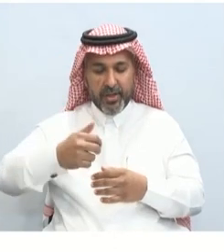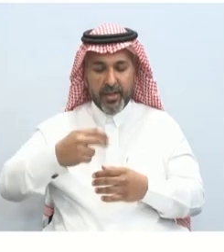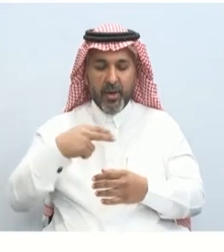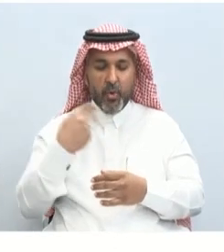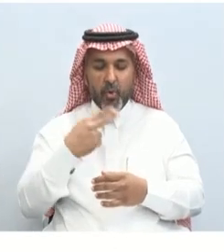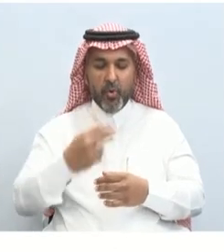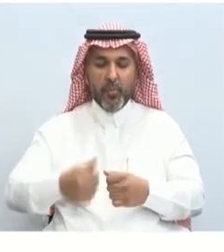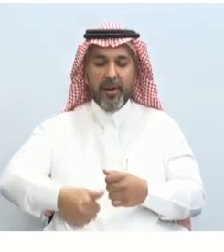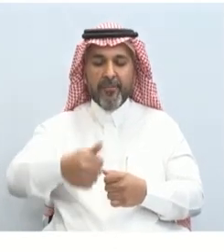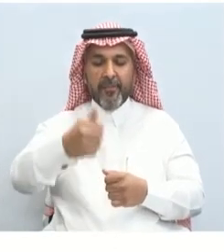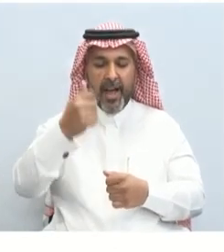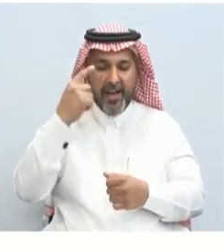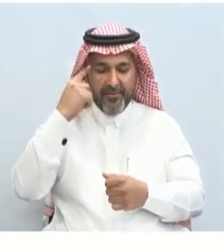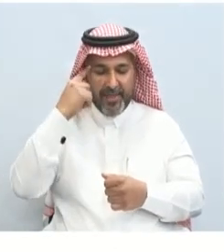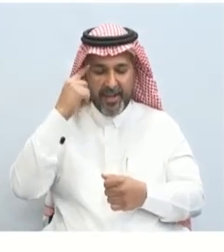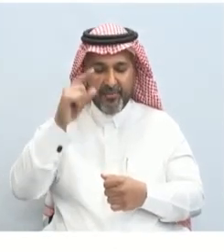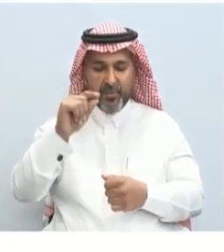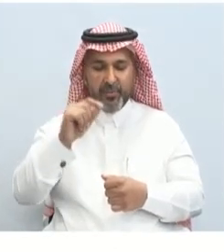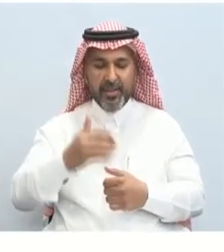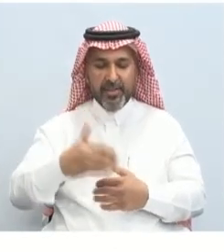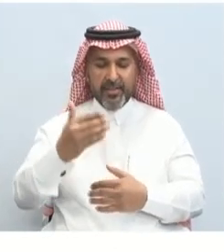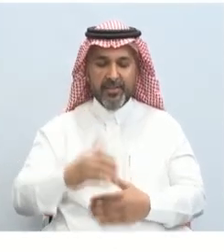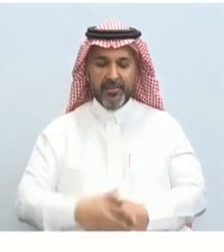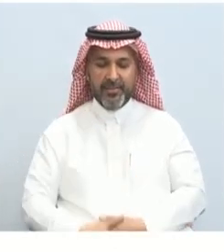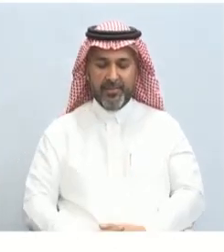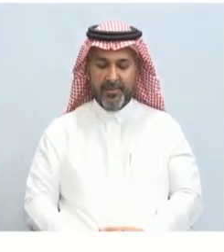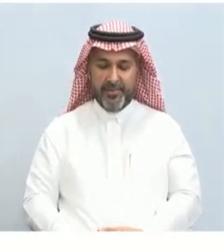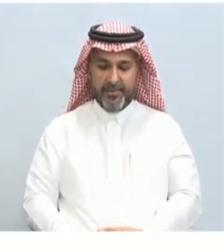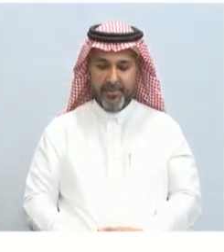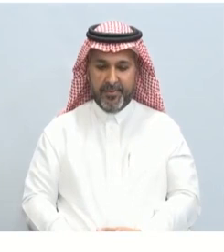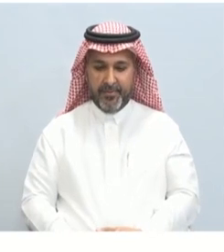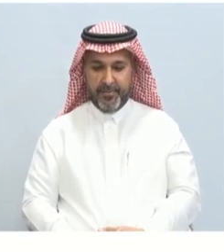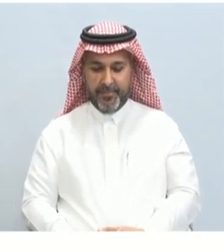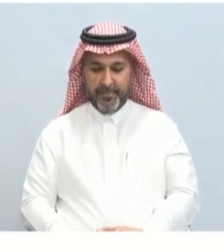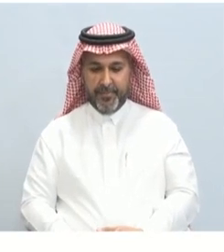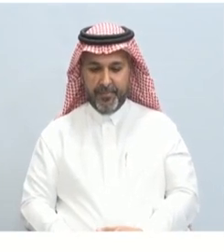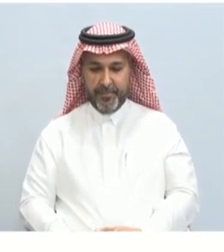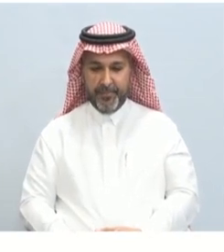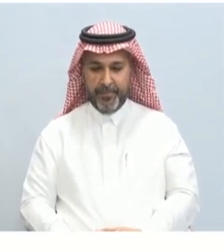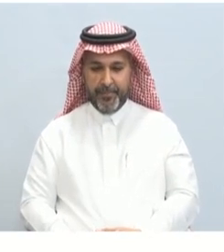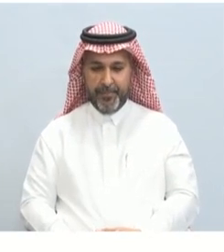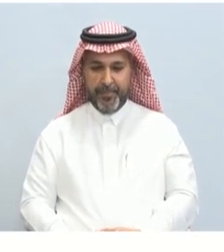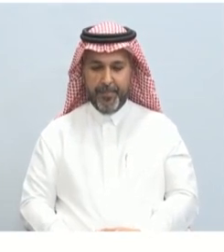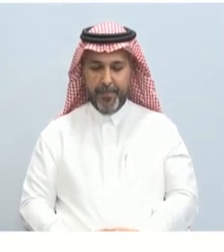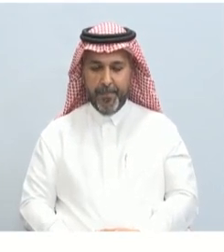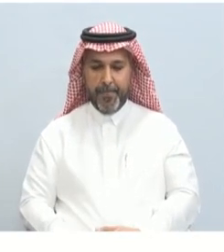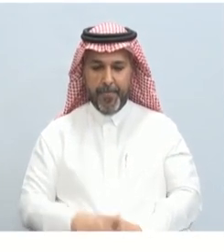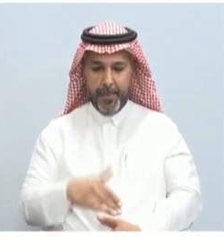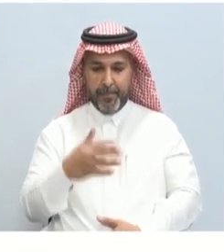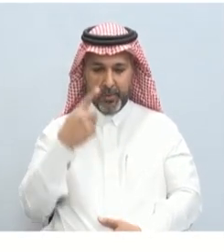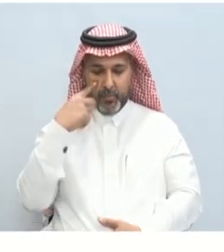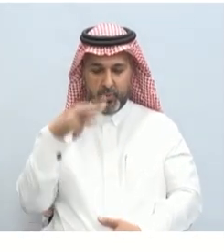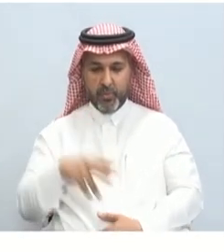ادى الى زياده متوسط الدخل السنوي للفرد هذه الصيغه استنباطيه الان نكمل